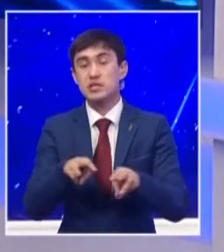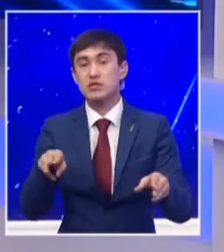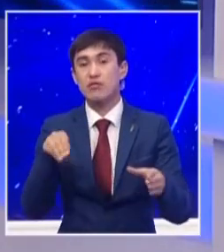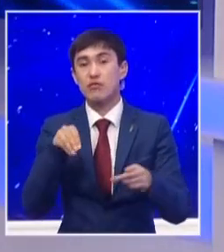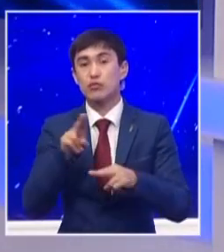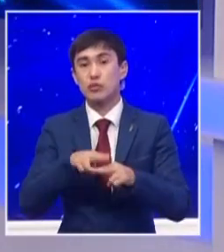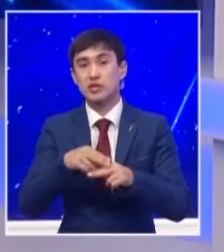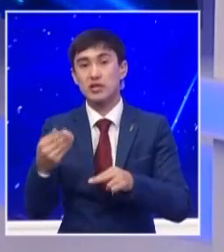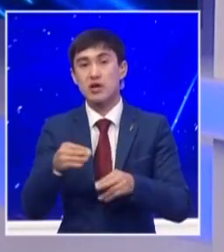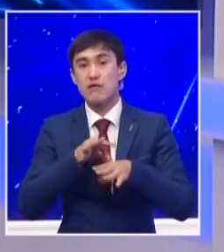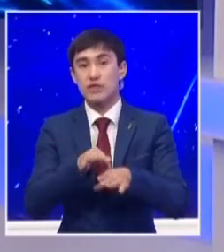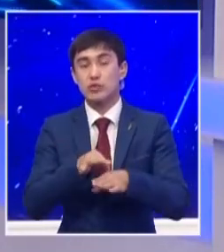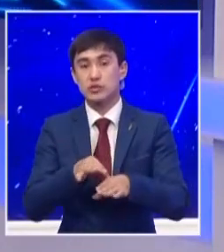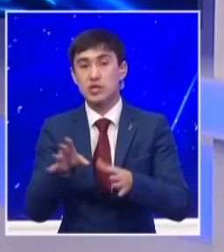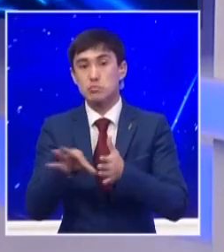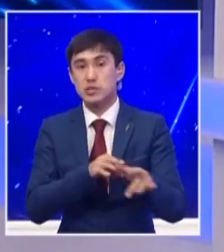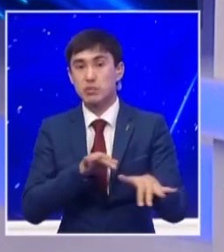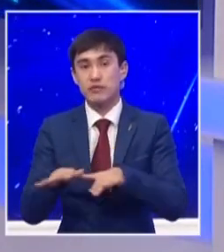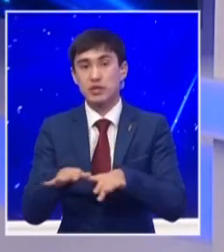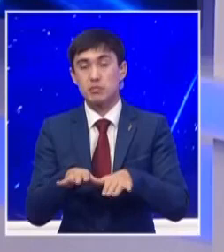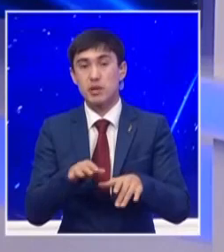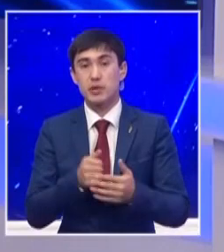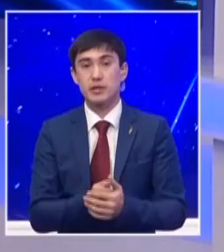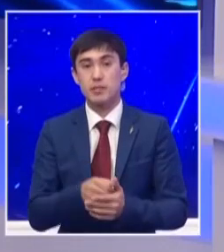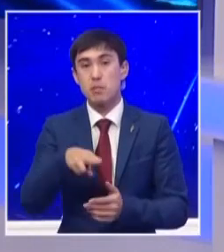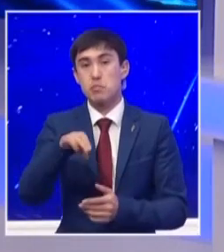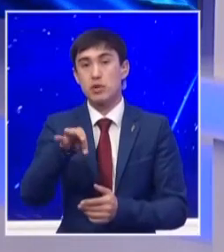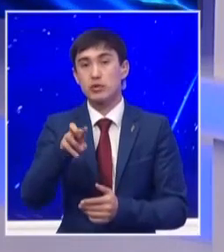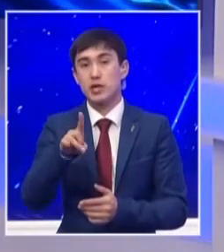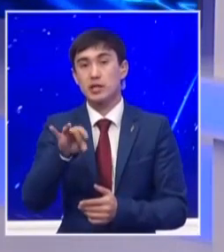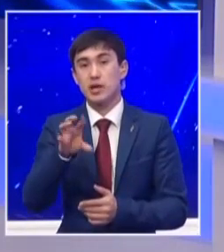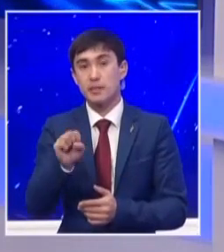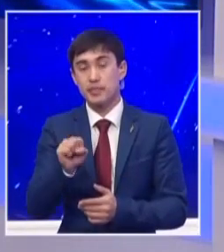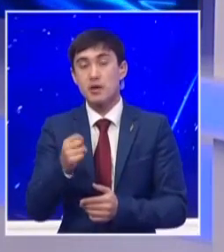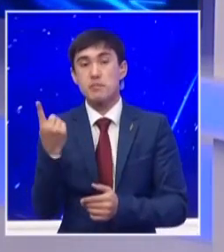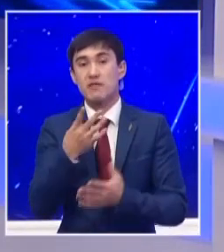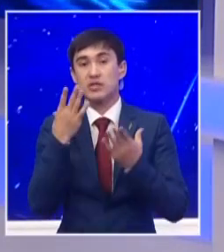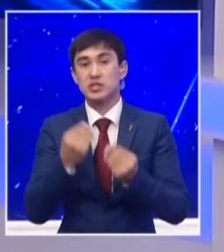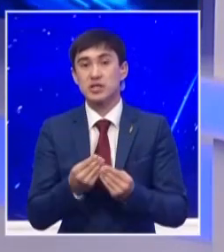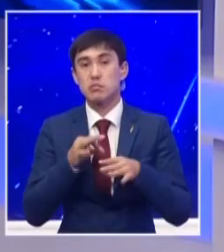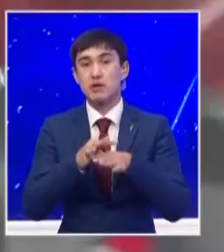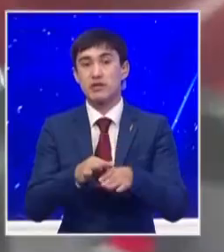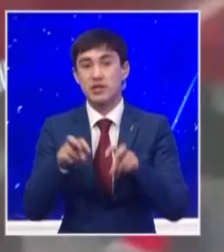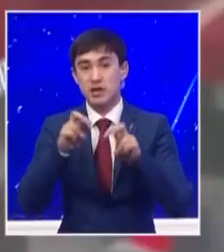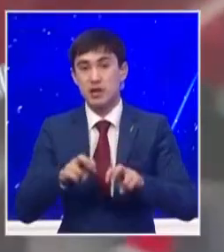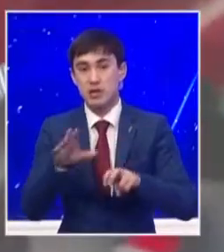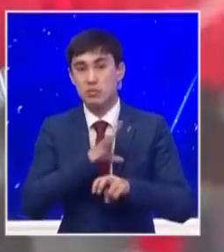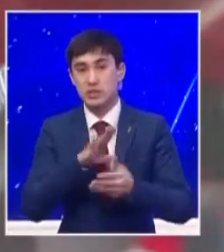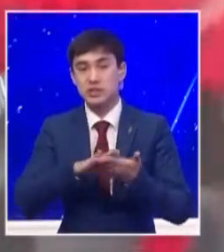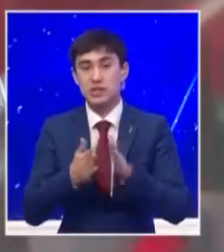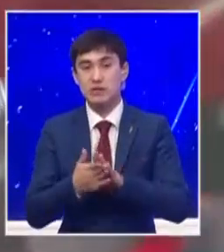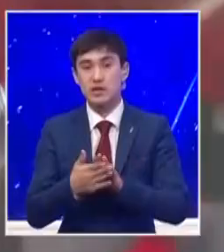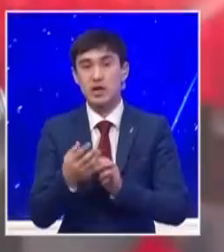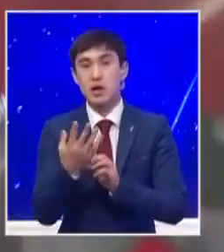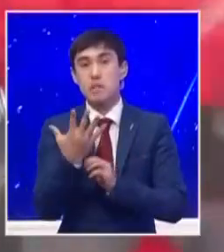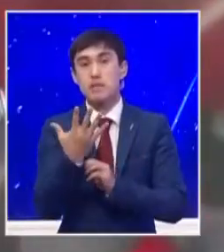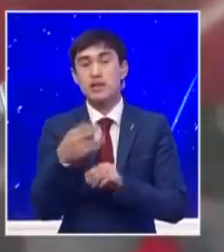министерства внутренних дел ведётся оперативно-профилактическая мероприятие пиротехника в первый же день проведение рейда было составлено